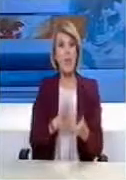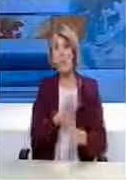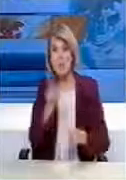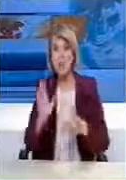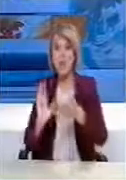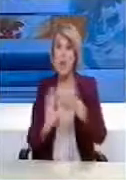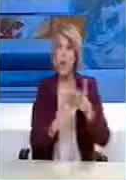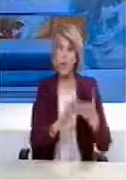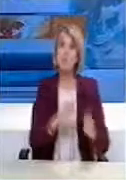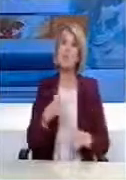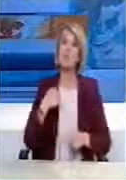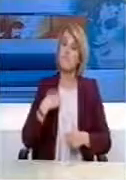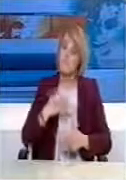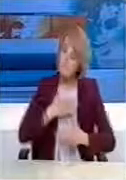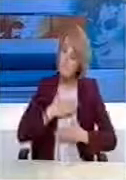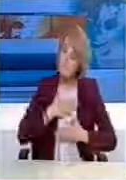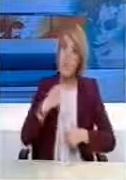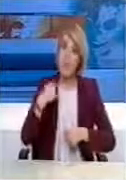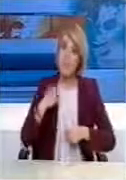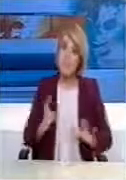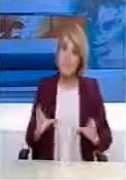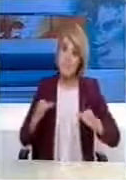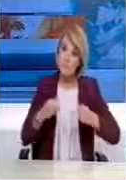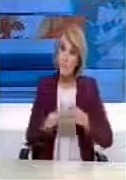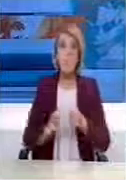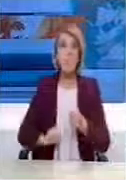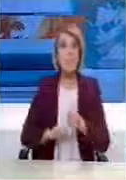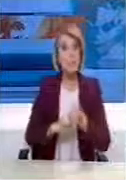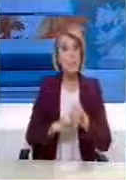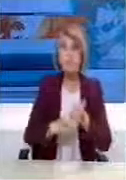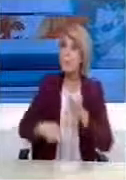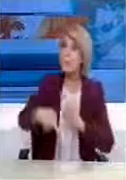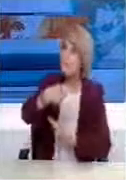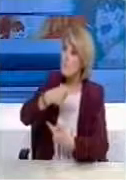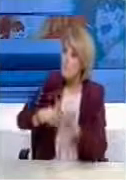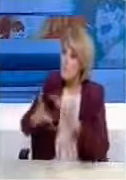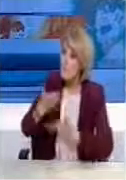αυτών στη χώρα μας συνολικά. Είμαστε μαζί τους και είναι μαζί μας. Τους